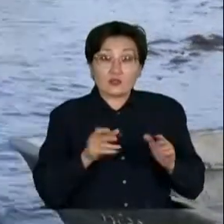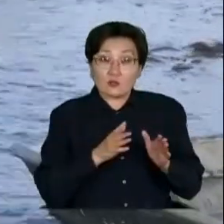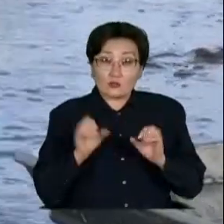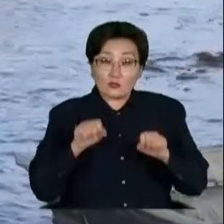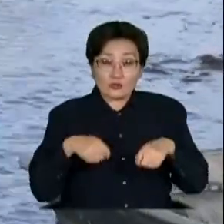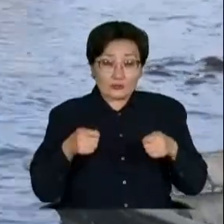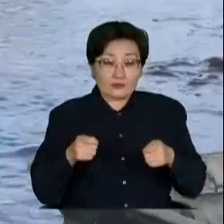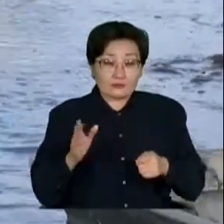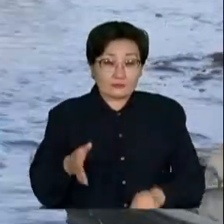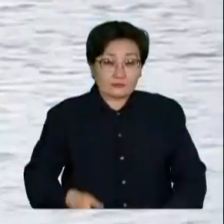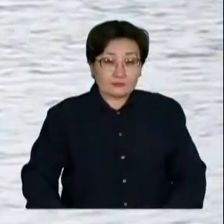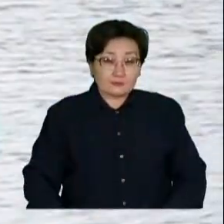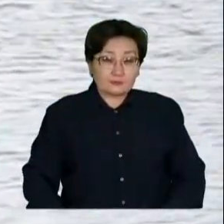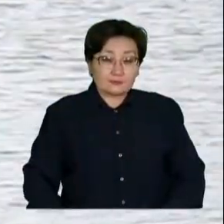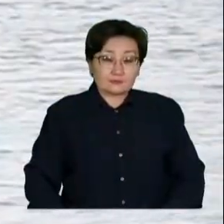мүмкіндік береді.